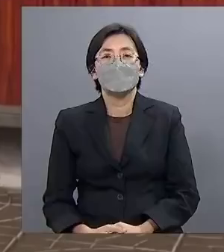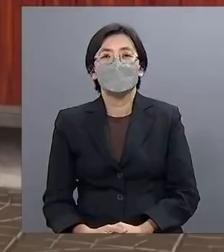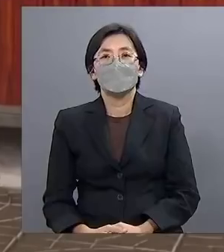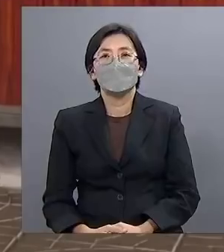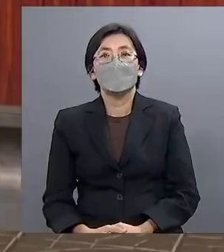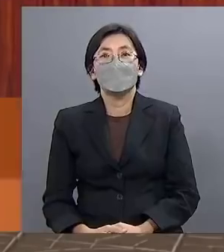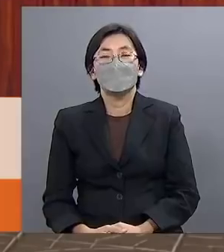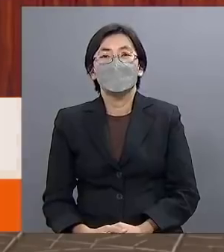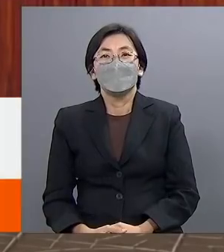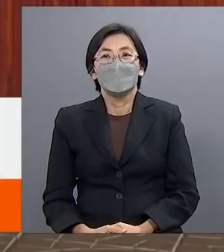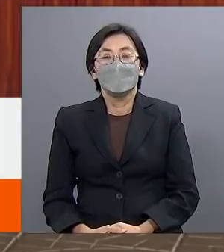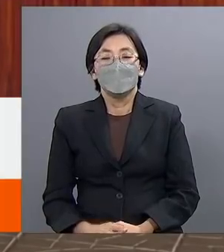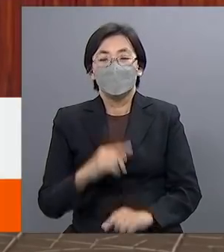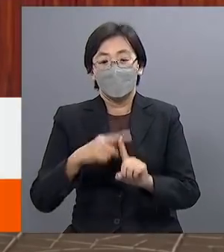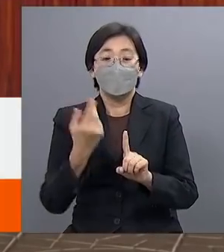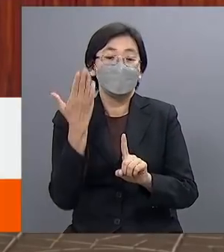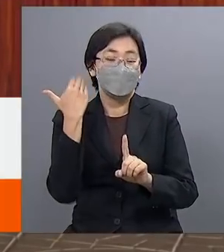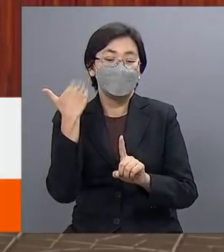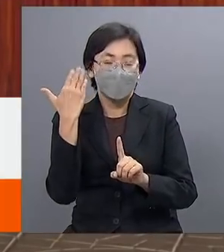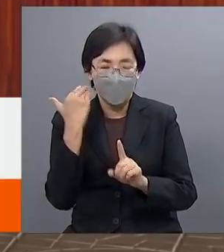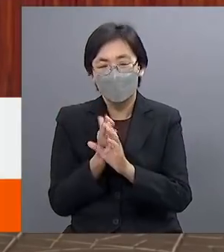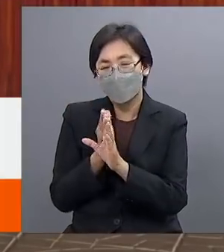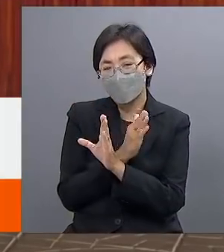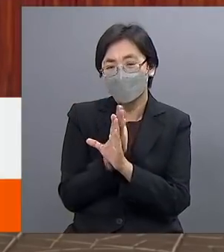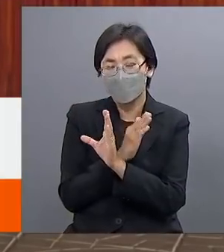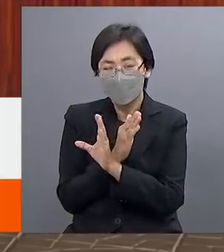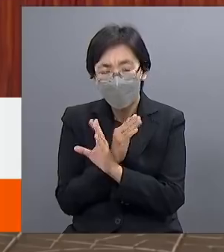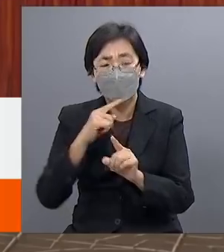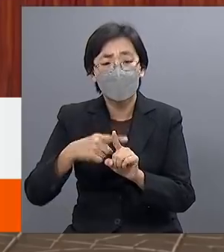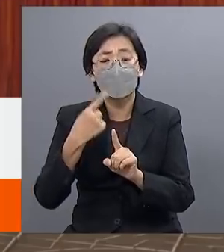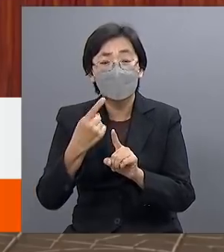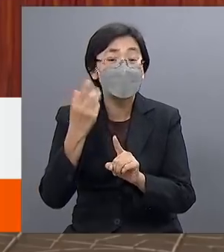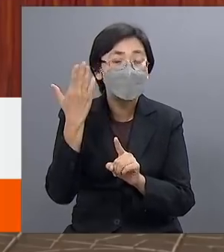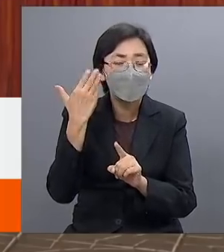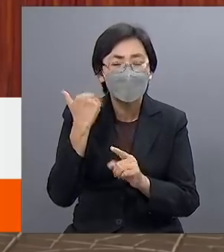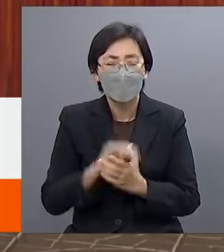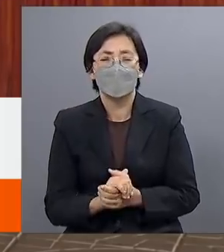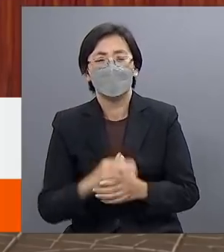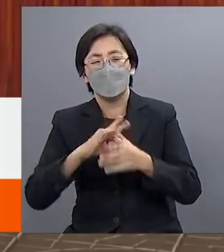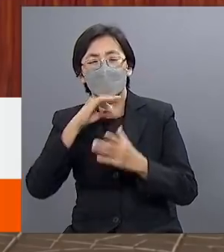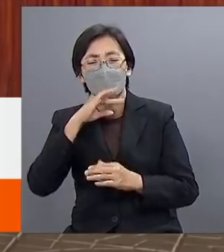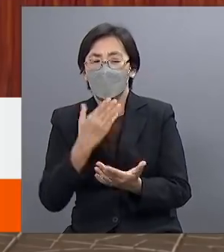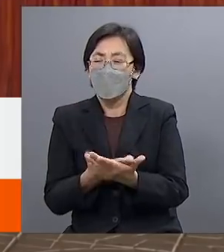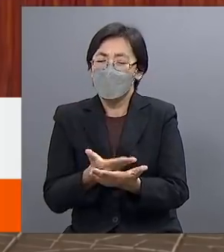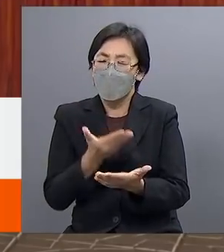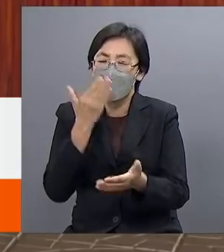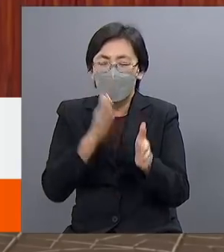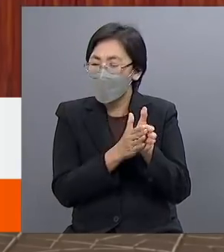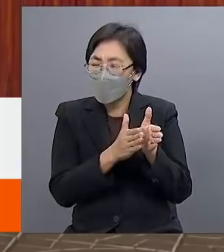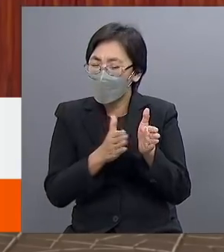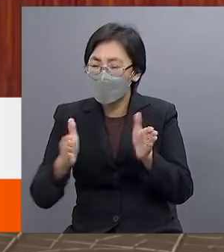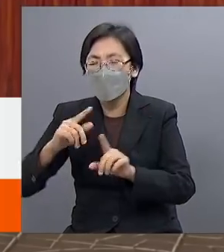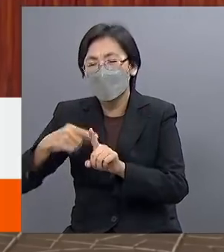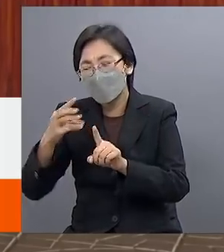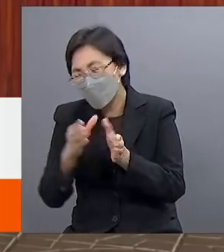ไปเมื่อเดือนที่แล้วนะคะไม่กี่วันที่ผ่านมาหลายคนกังวลนะคะว่าเราอาจจะต้องกินเนื้อหมูแพงกันไปจนถึงช่วงกลางปีหรือว่าปลายปีด้วยซ้ํา